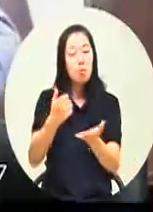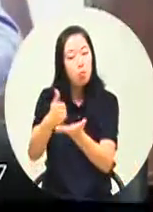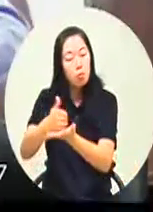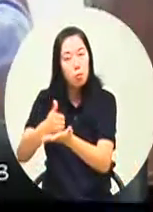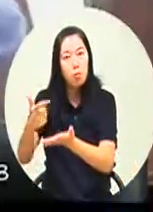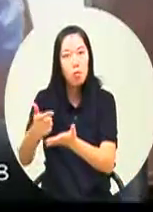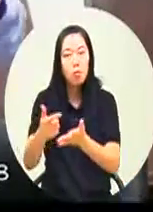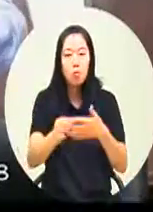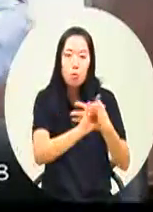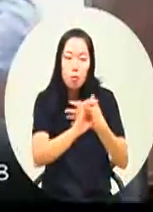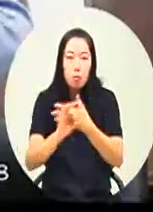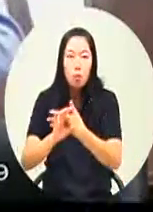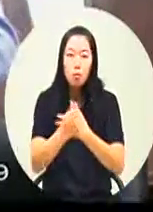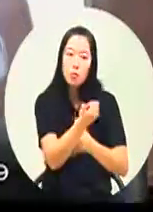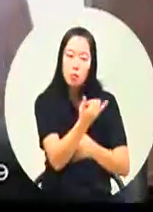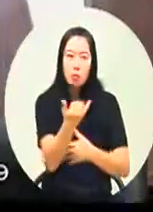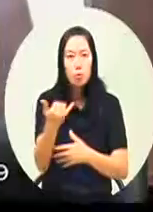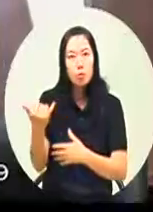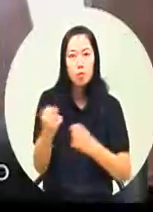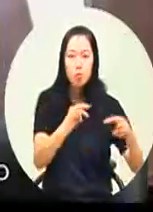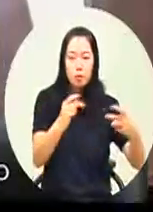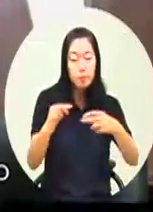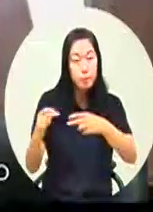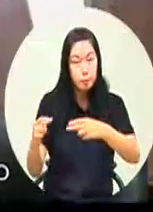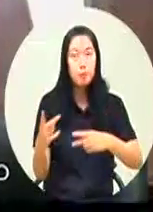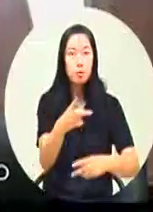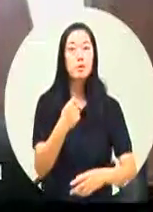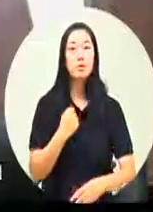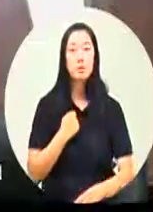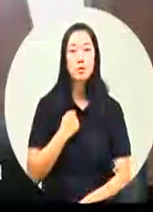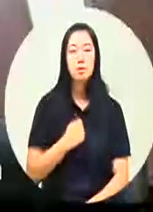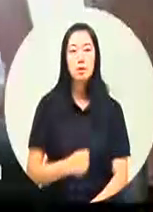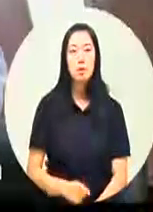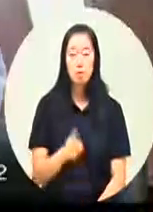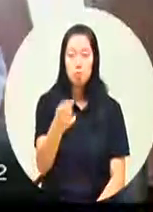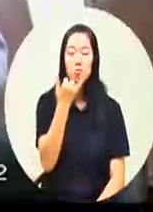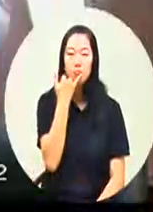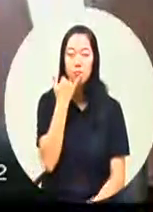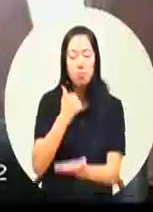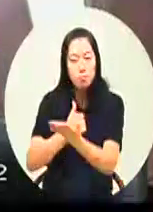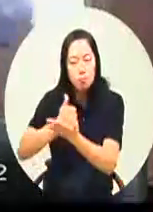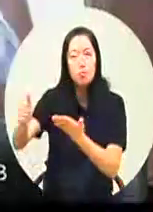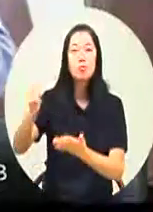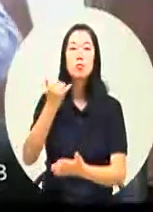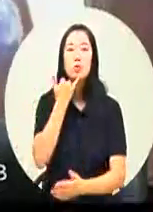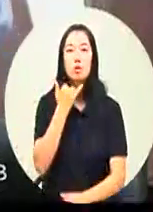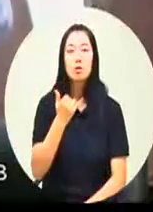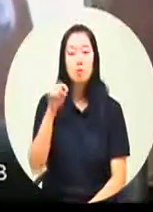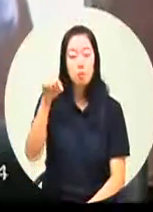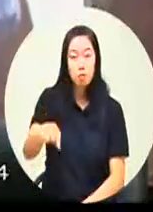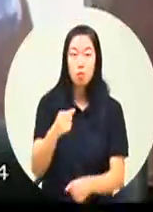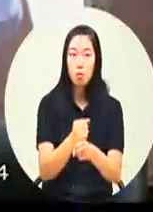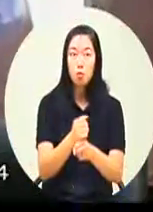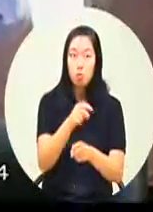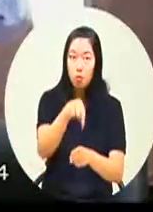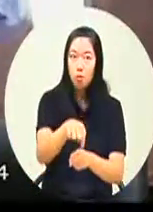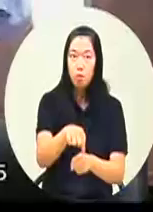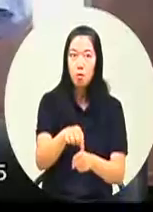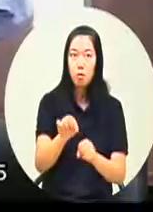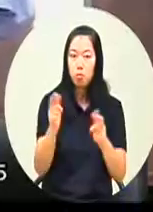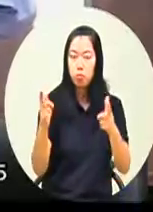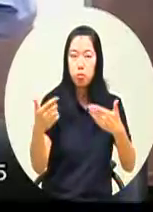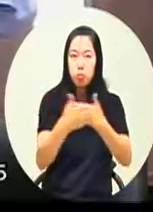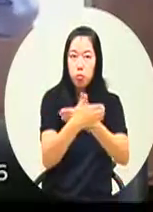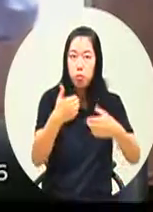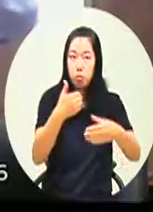的问题点可靠性怎么修正之后，你才有业绩嘛，你才能出口。所以说我们在做这件事情，不是只在做交通行